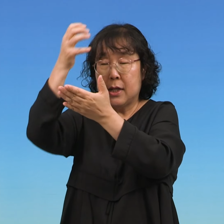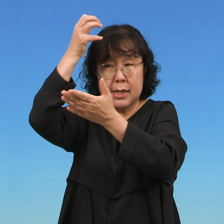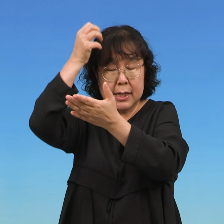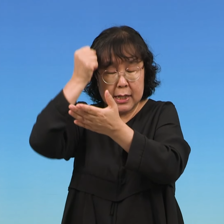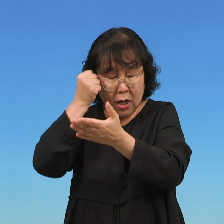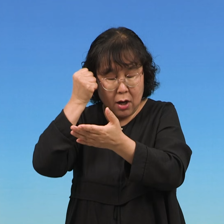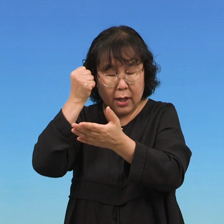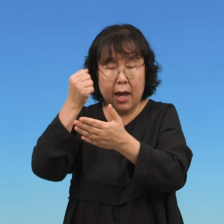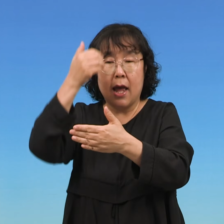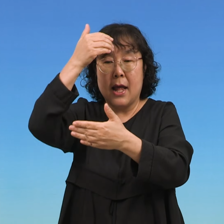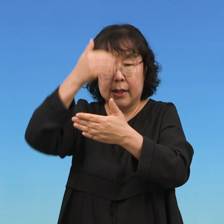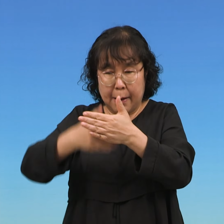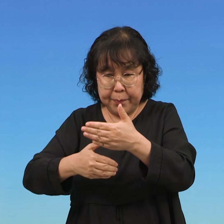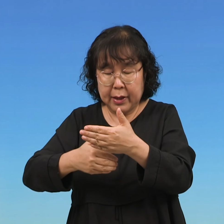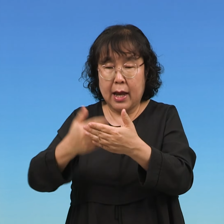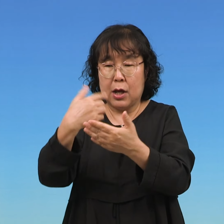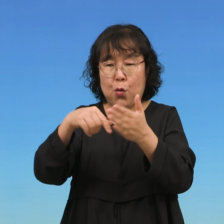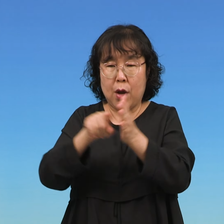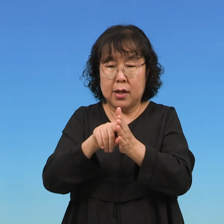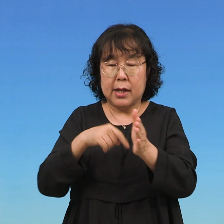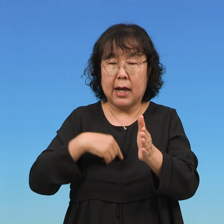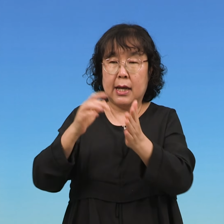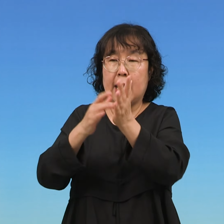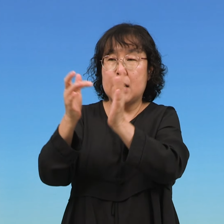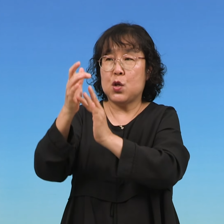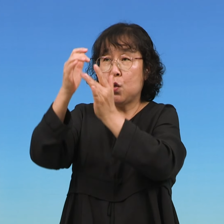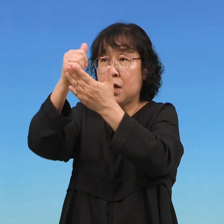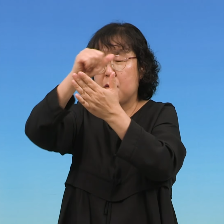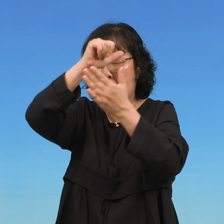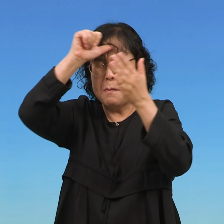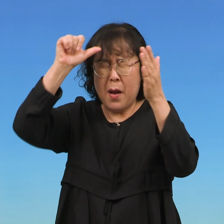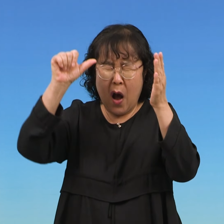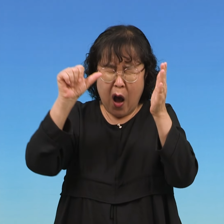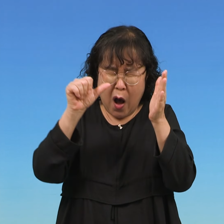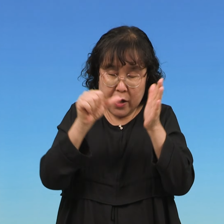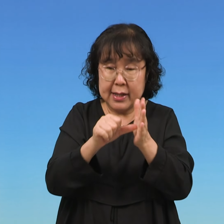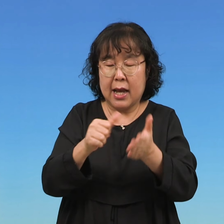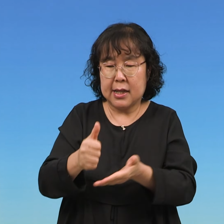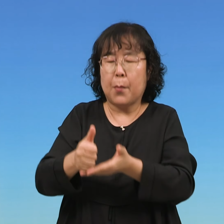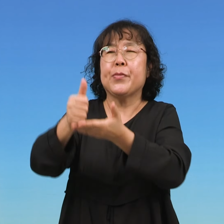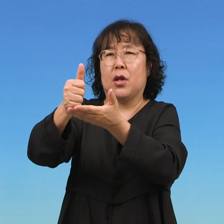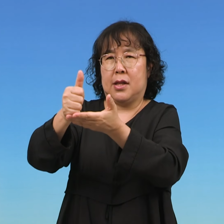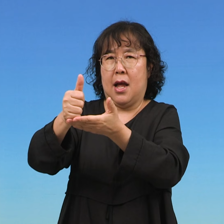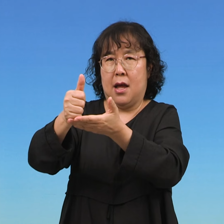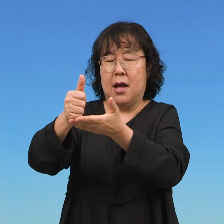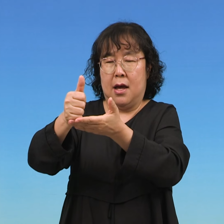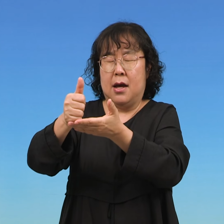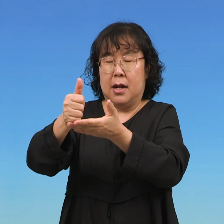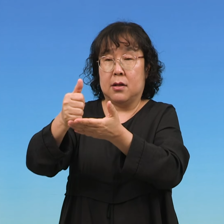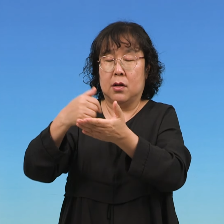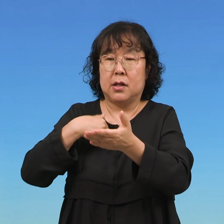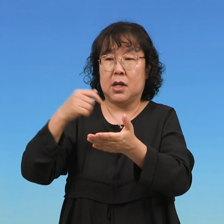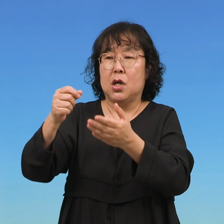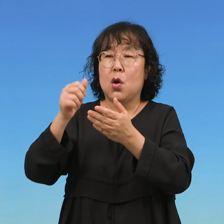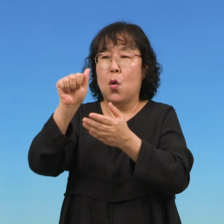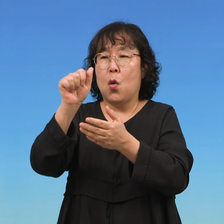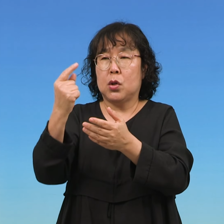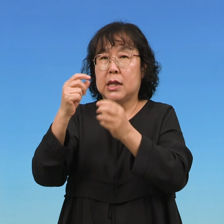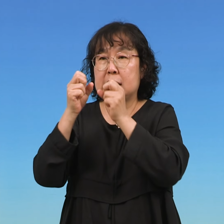하기 위해서 제가 평생을 섬겼다는 이걸 제가 호스트 선교사에게 다 영향을 받은 것들이거든요